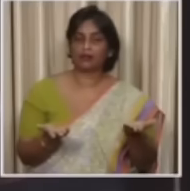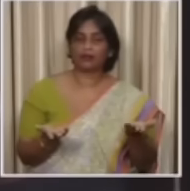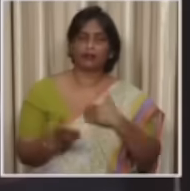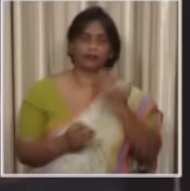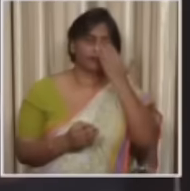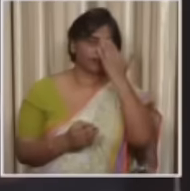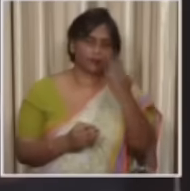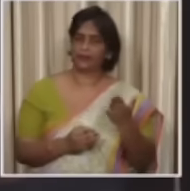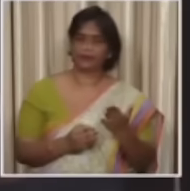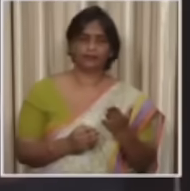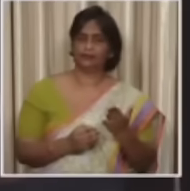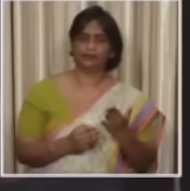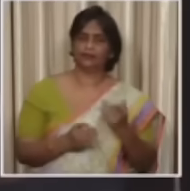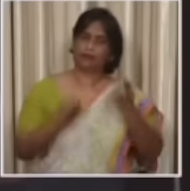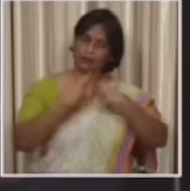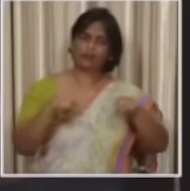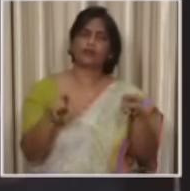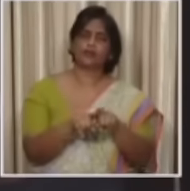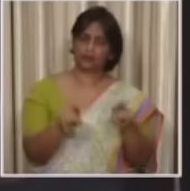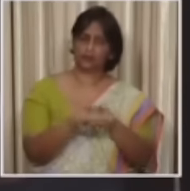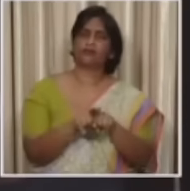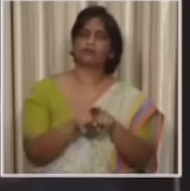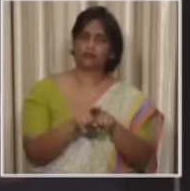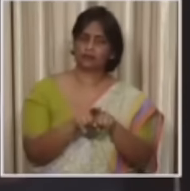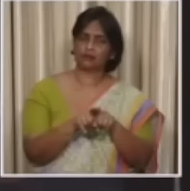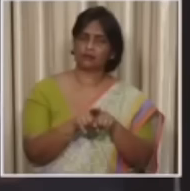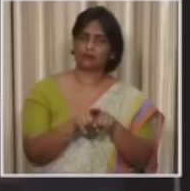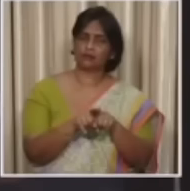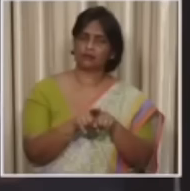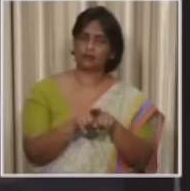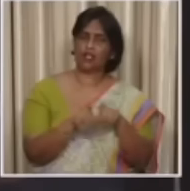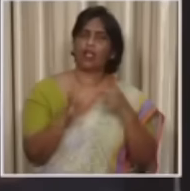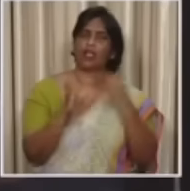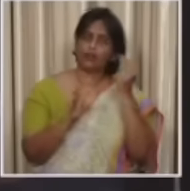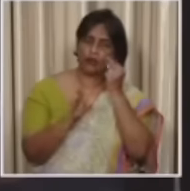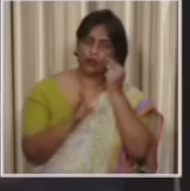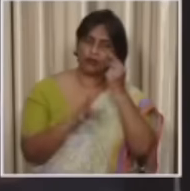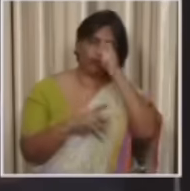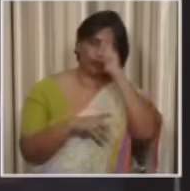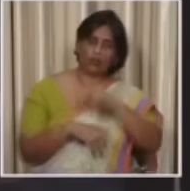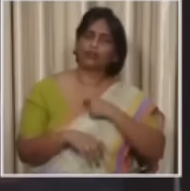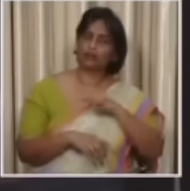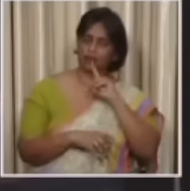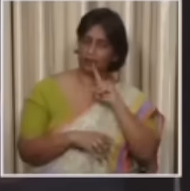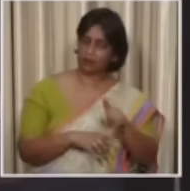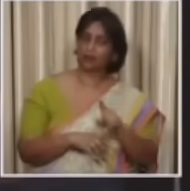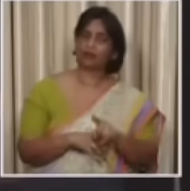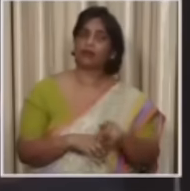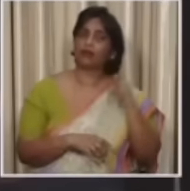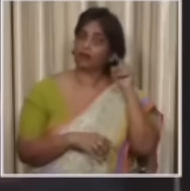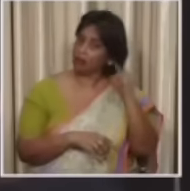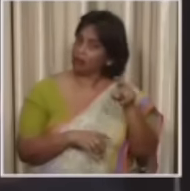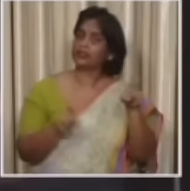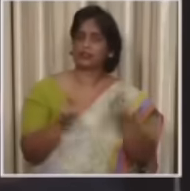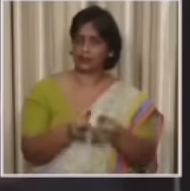කරුණා කරලා මේක කාටත් පොදුයි. අපේ අනුර කුමාර දිසානායක මහත්තයරත් මං කියනවා. ඔබතුමාටත්